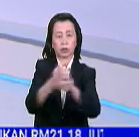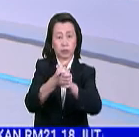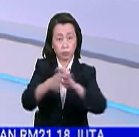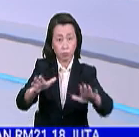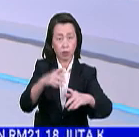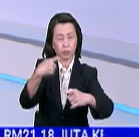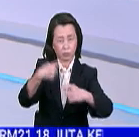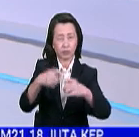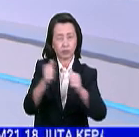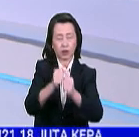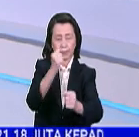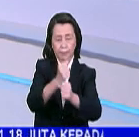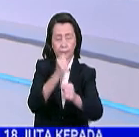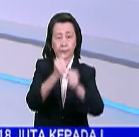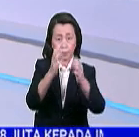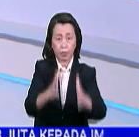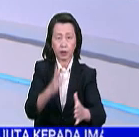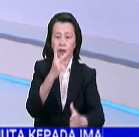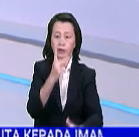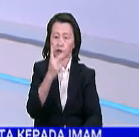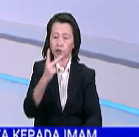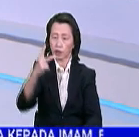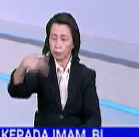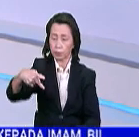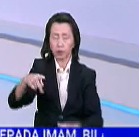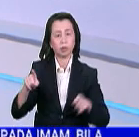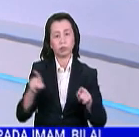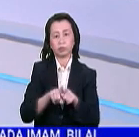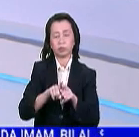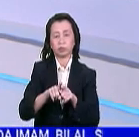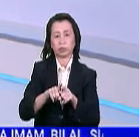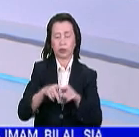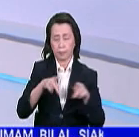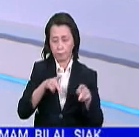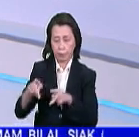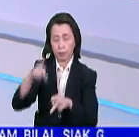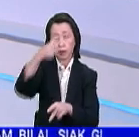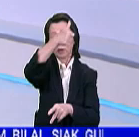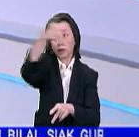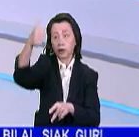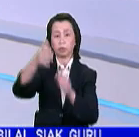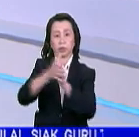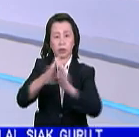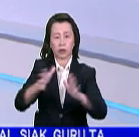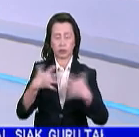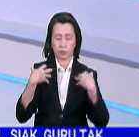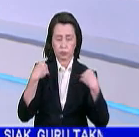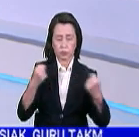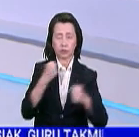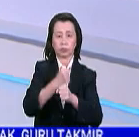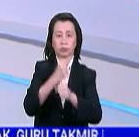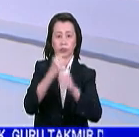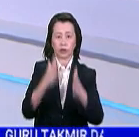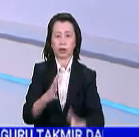dan kesihatan pekerjaan KKP selaras Pelan Induk Keselamatan dan Kesihatan Pekerjaan